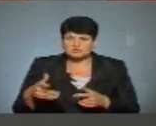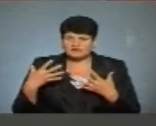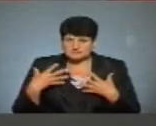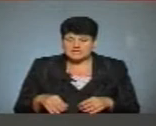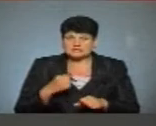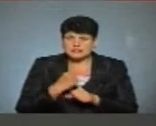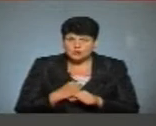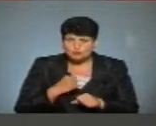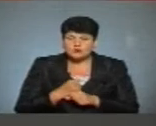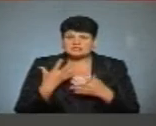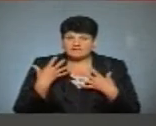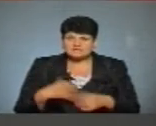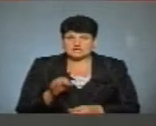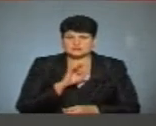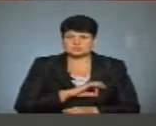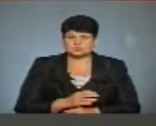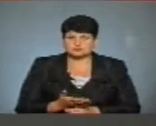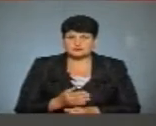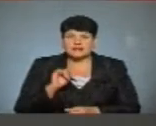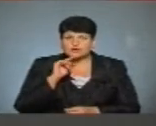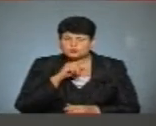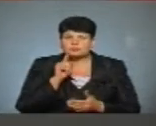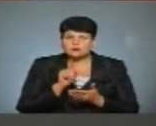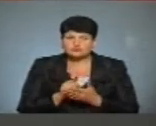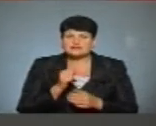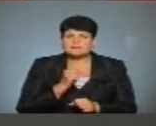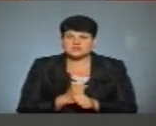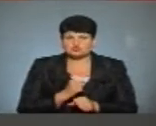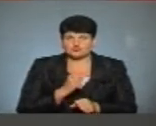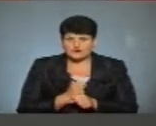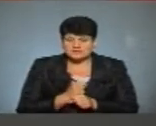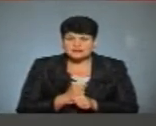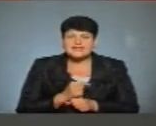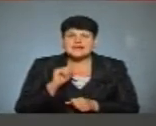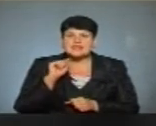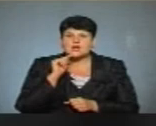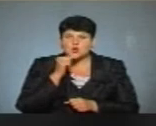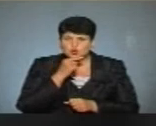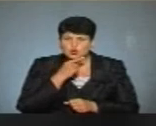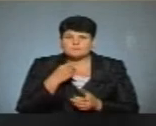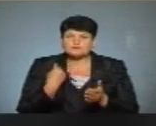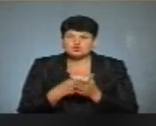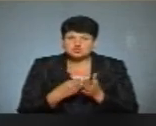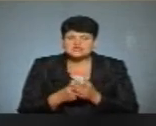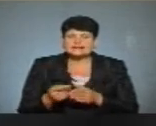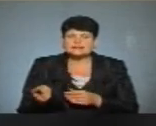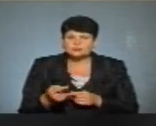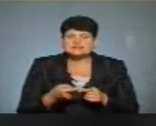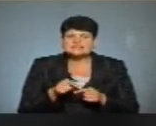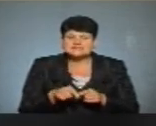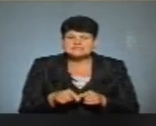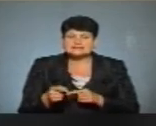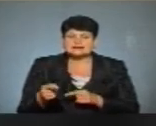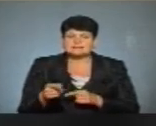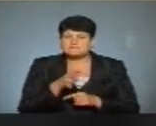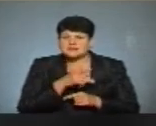роботу, втратили дохід. Економіка повинна працювати. Тому що економіка, бюджет Тернополя за цей період